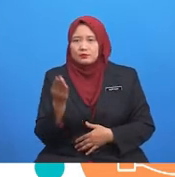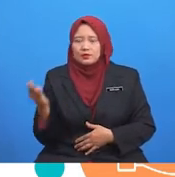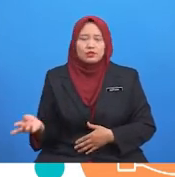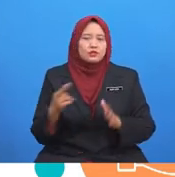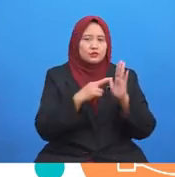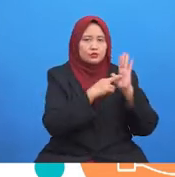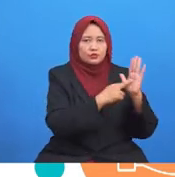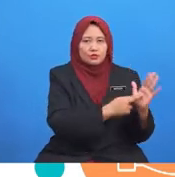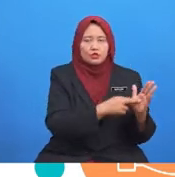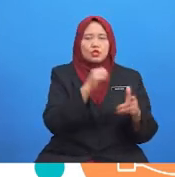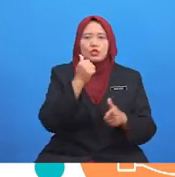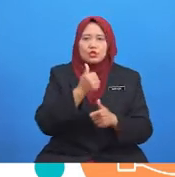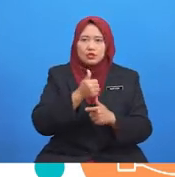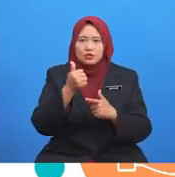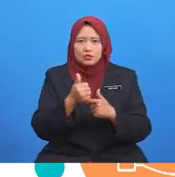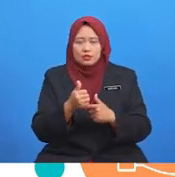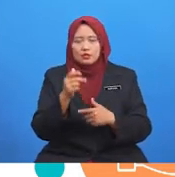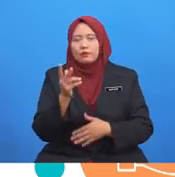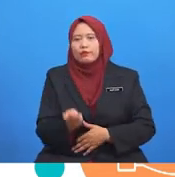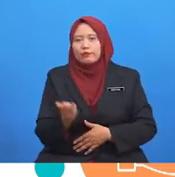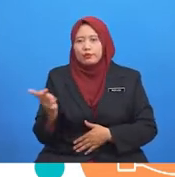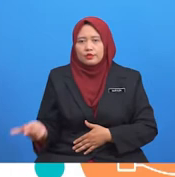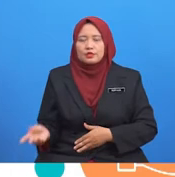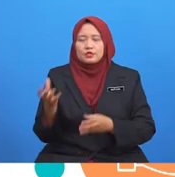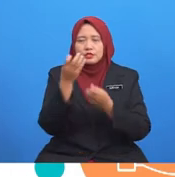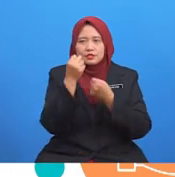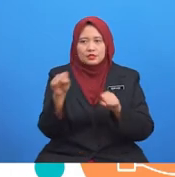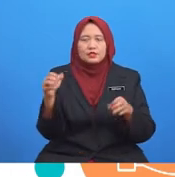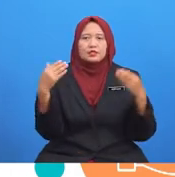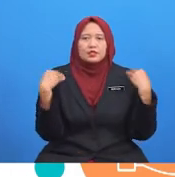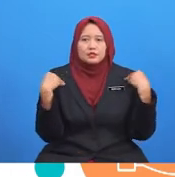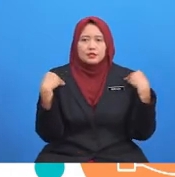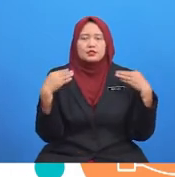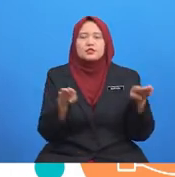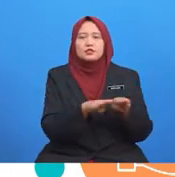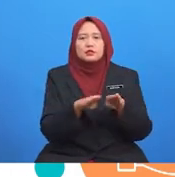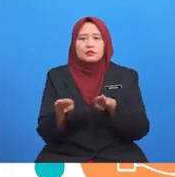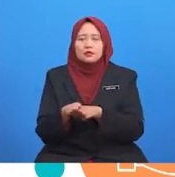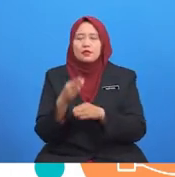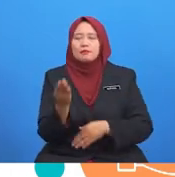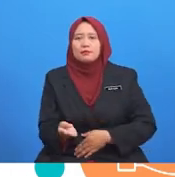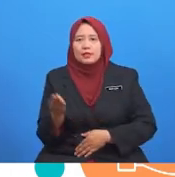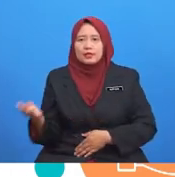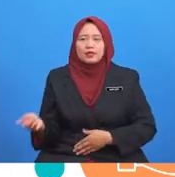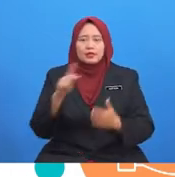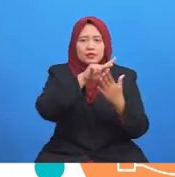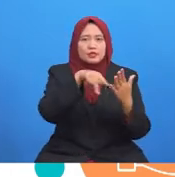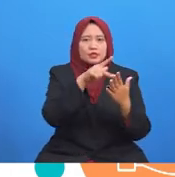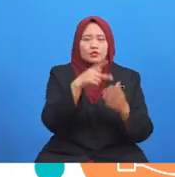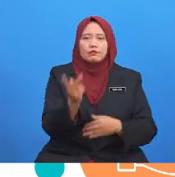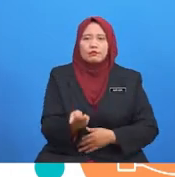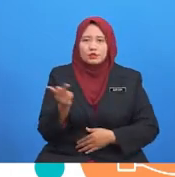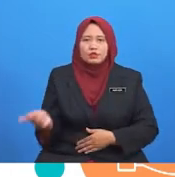bahan rujukan atau produk sedia ada sebagai bahan kajian produk